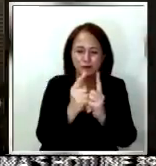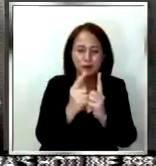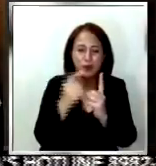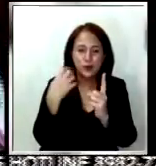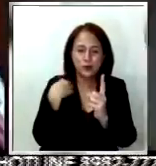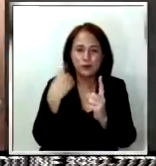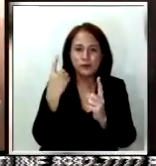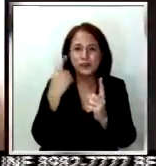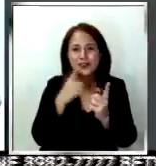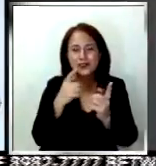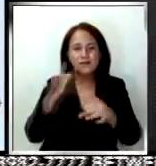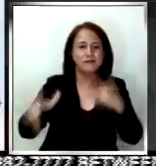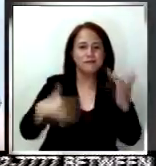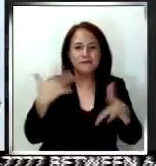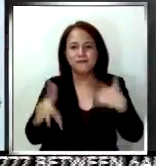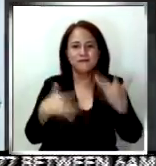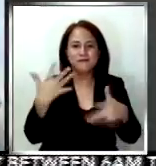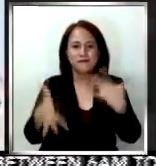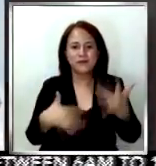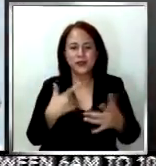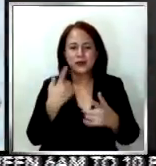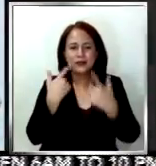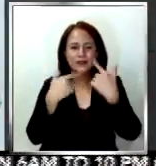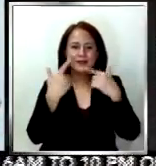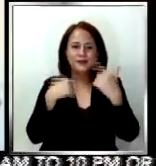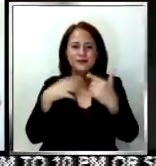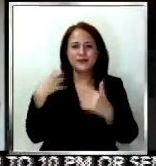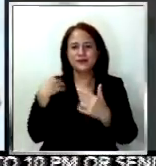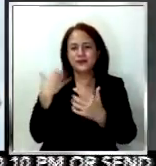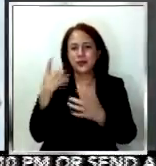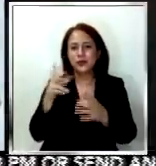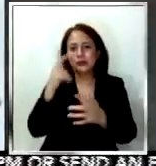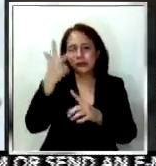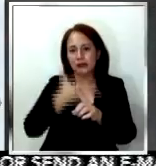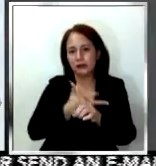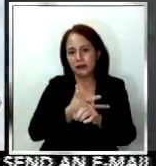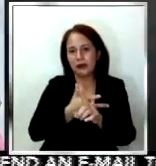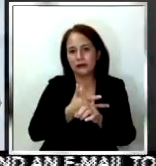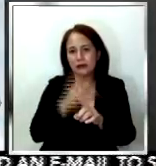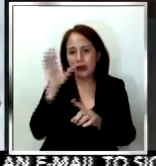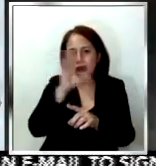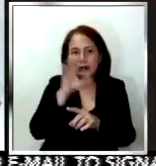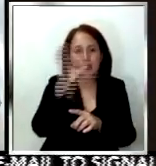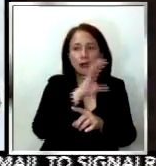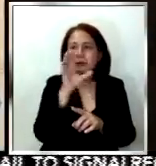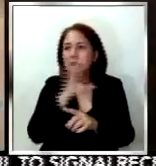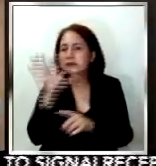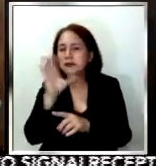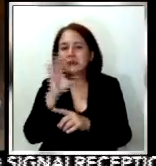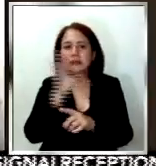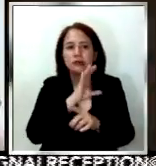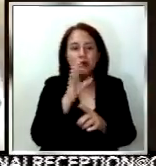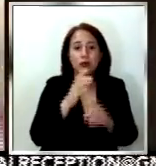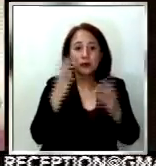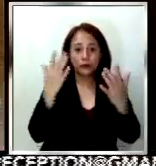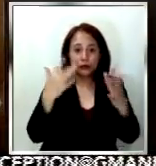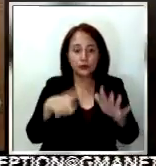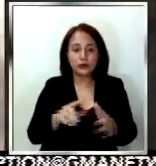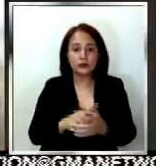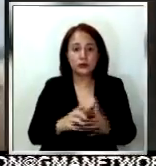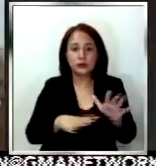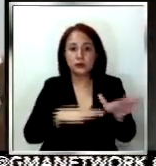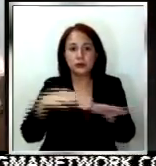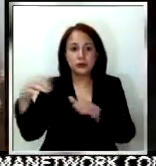ni Coco. Mangyak-yak din ang kanyang amo na tatlong buwan daw siyang hinanap kung saan-saan. Matapos bigla na lang umalis sa kanilang bahay.